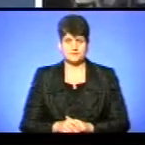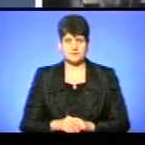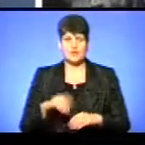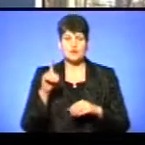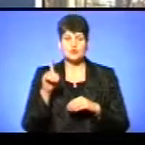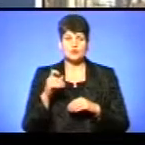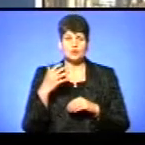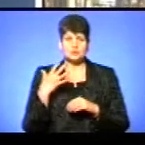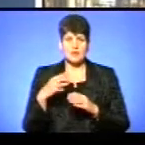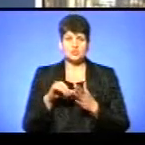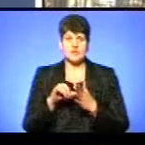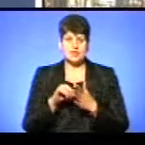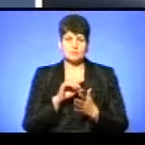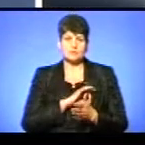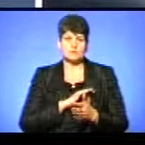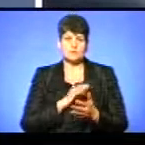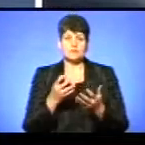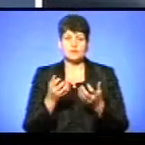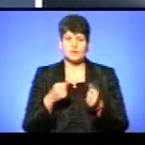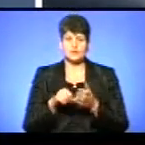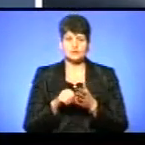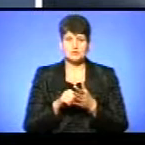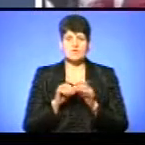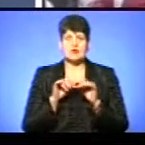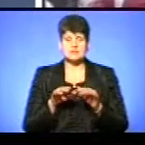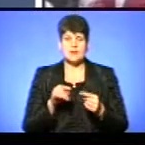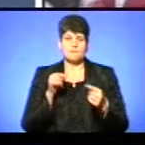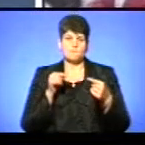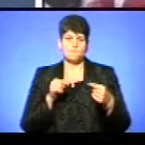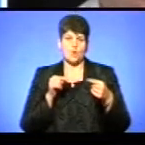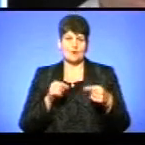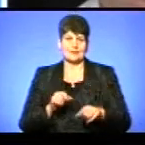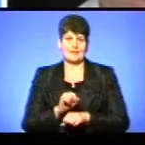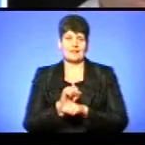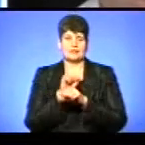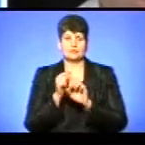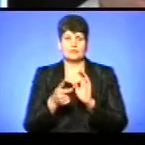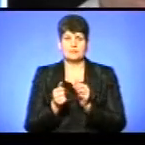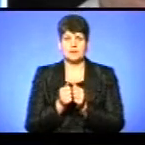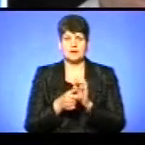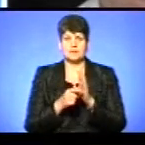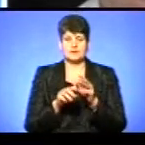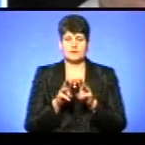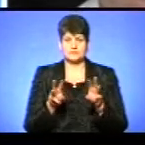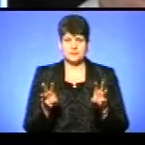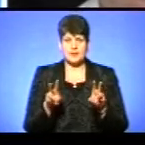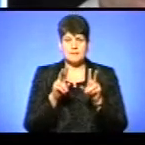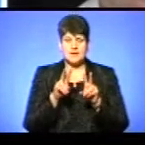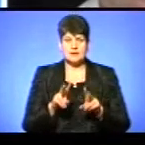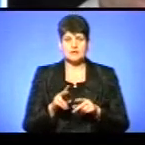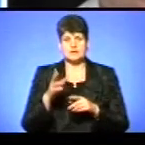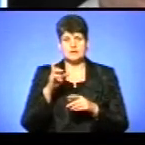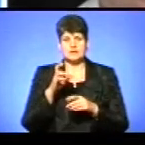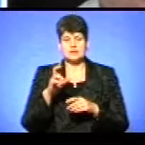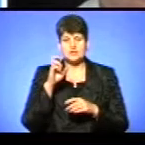150 членів профспілок Тернопільщини взяли участь в акції протесту під Кабінетом міністрів. Вимоги: перегляд державних соціальних